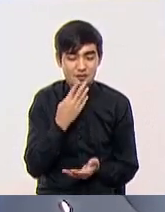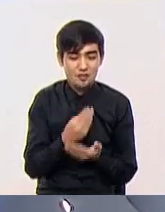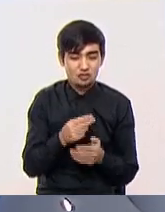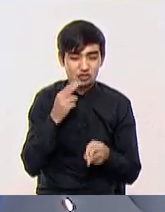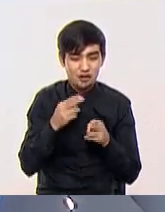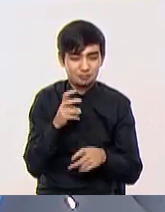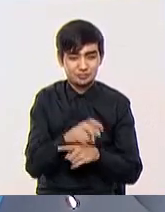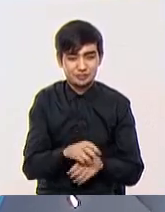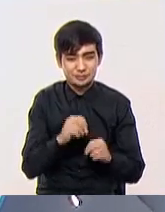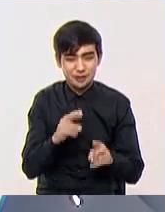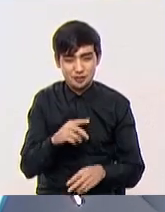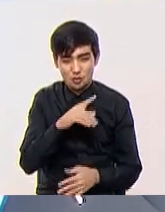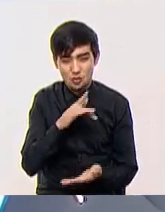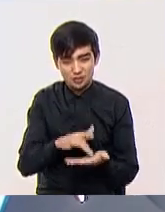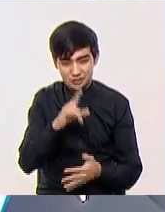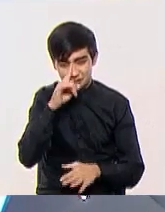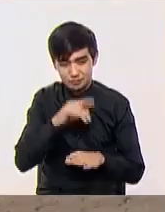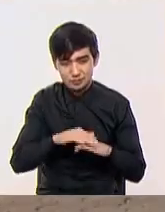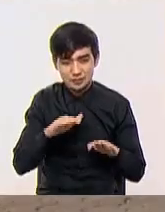они пришли к городскому акимату.